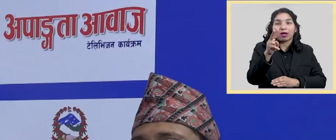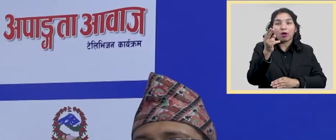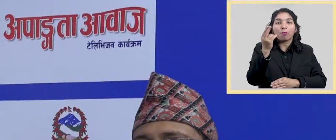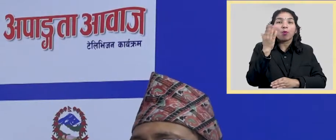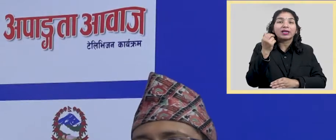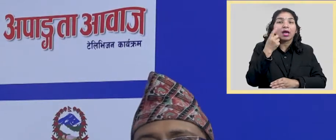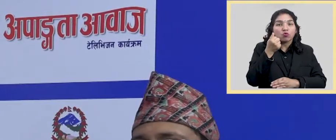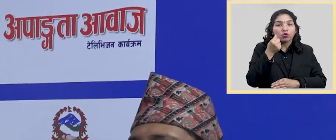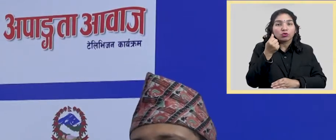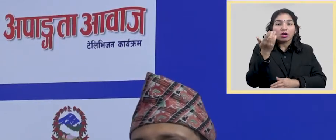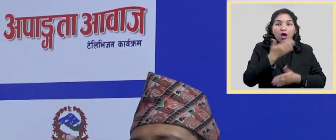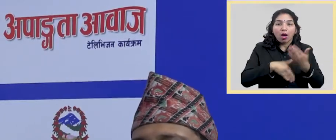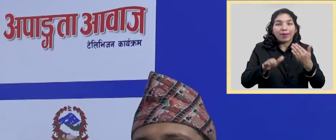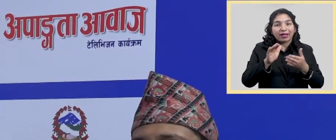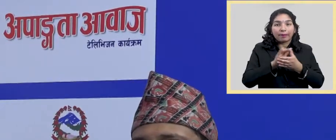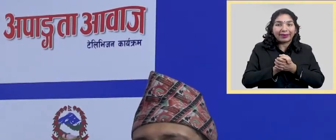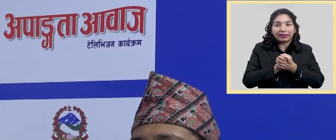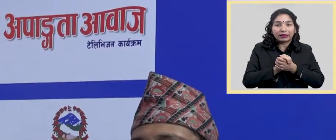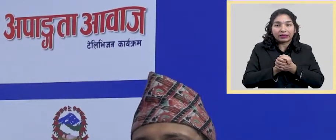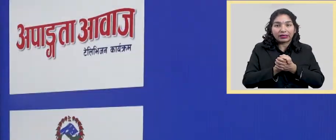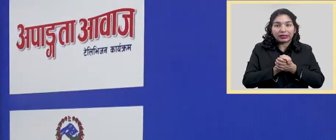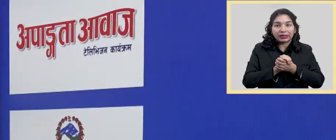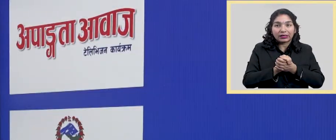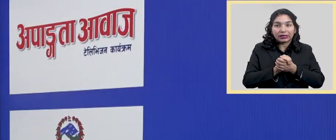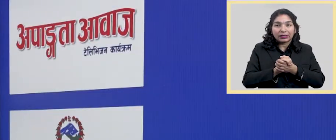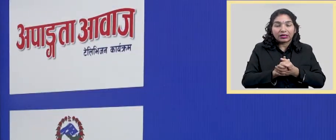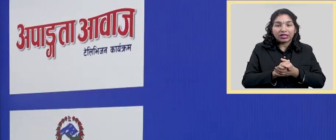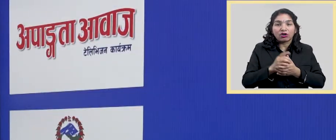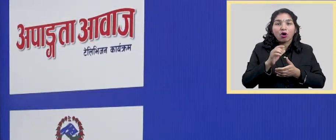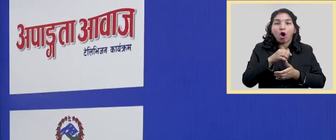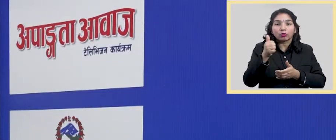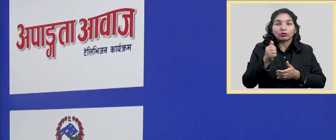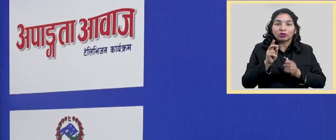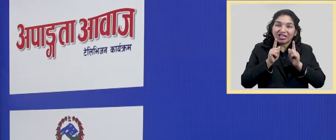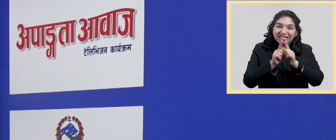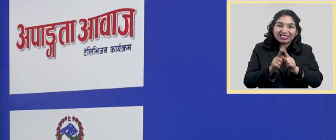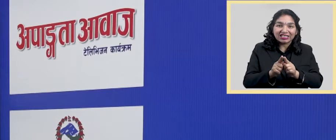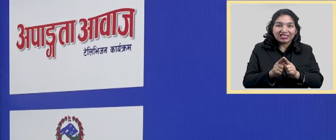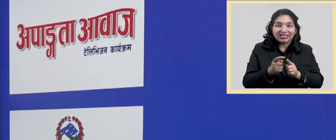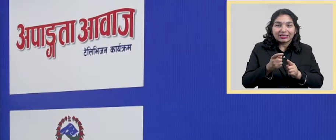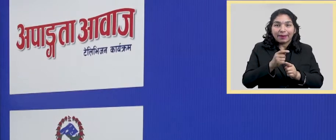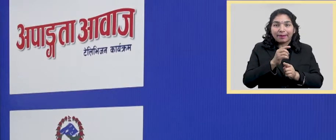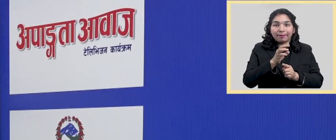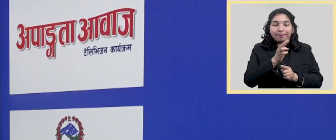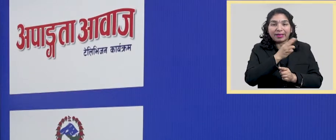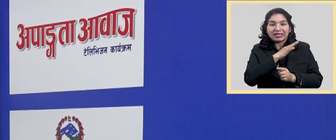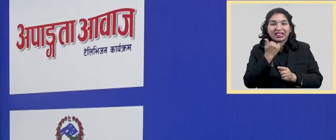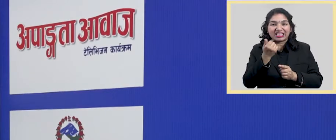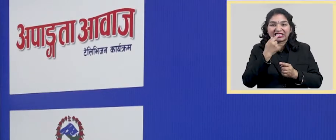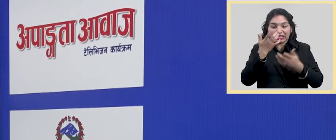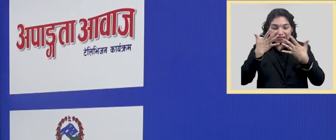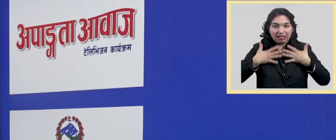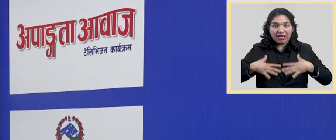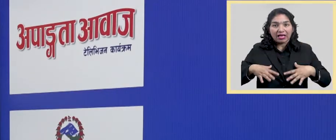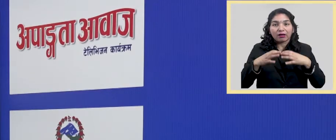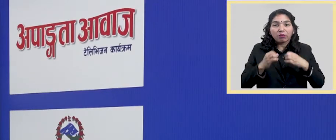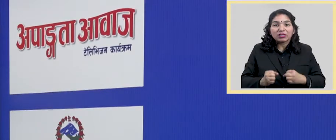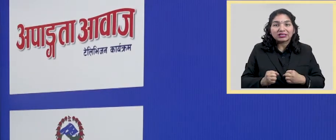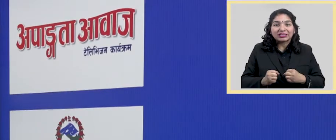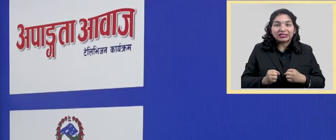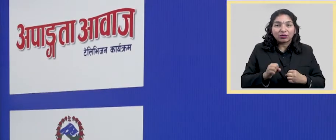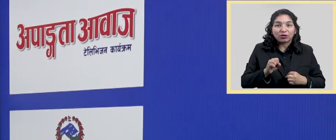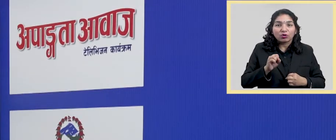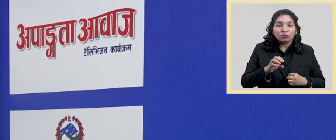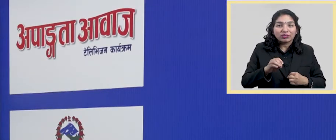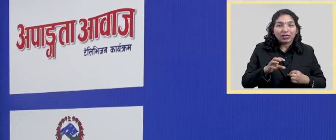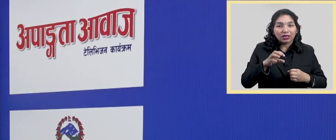अपाङ्ग मात्रै हुन्छ त्यो शौचालय र त्यो सँगै चाहिँ क्रियापुत्री भवन दुईवटा हुन्छ। यो अब मान्छेहरूलाई हामी यहाँ क्रिया